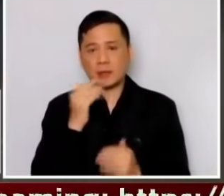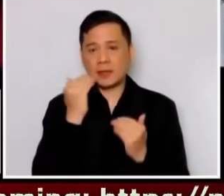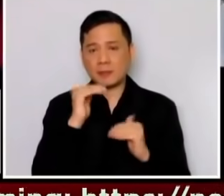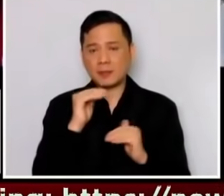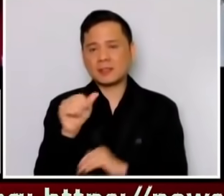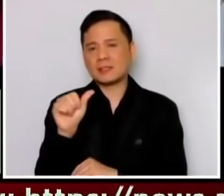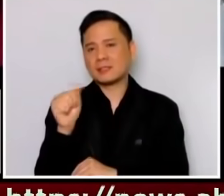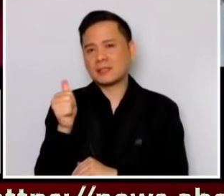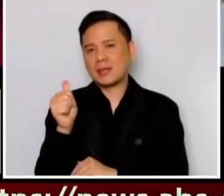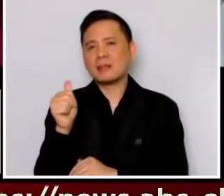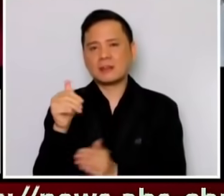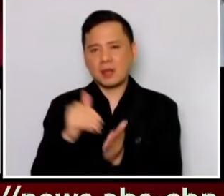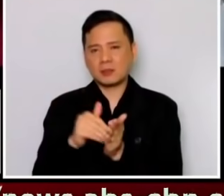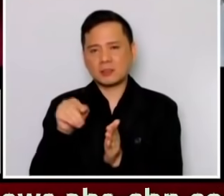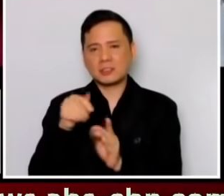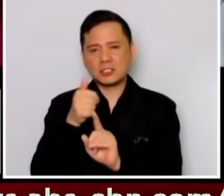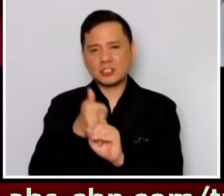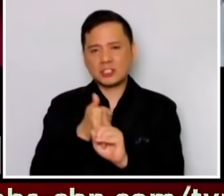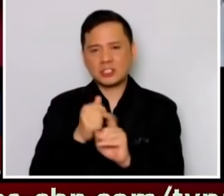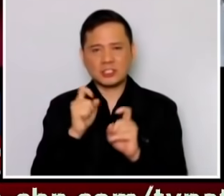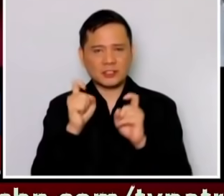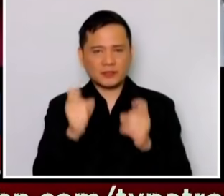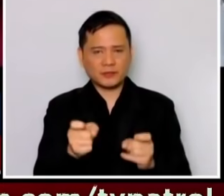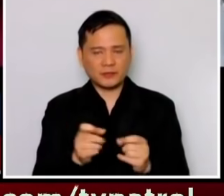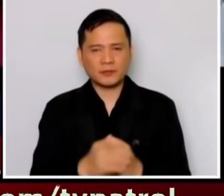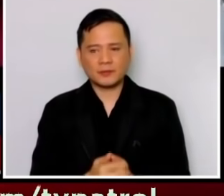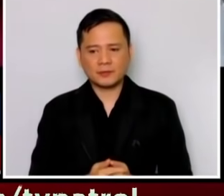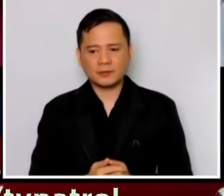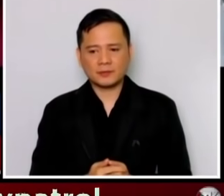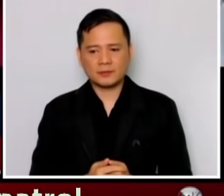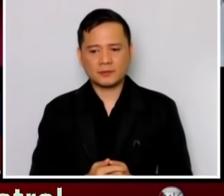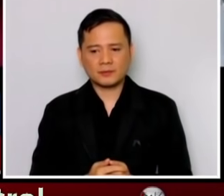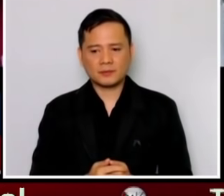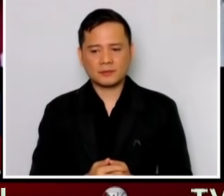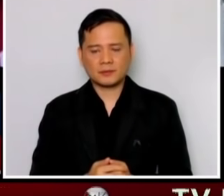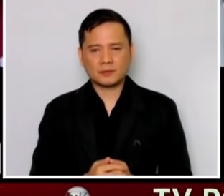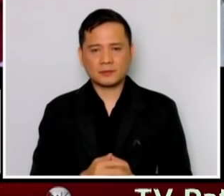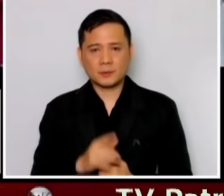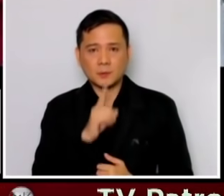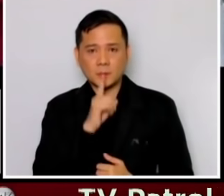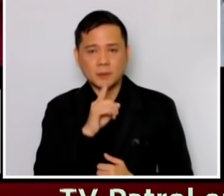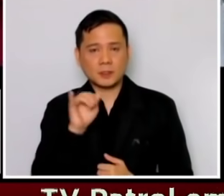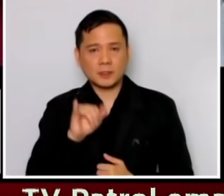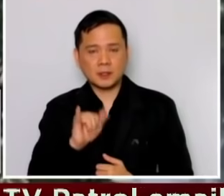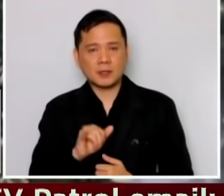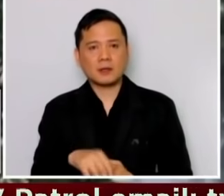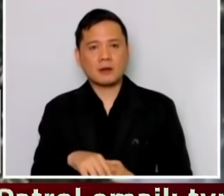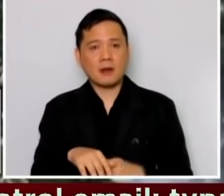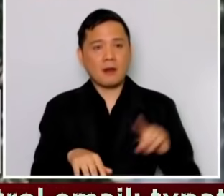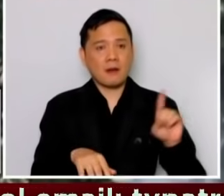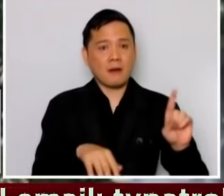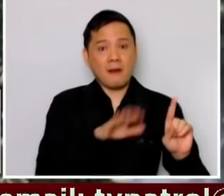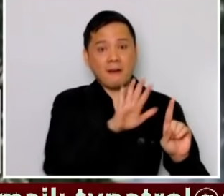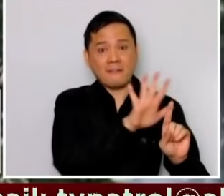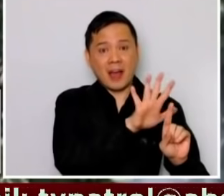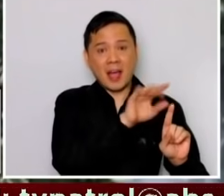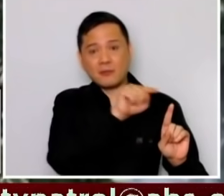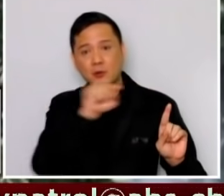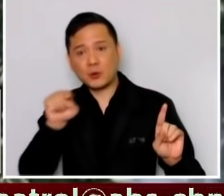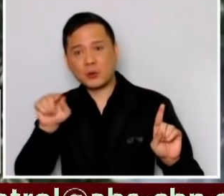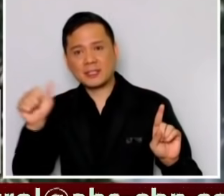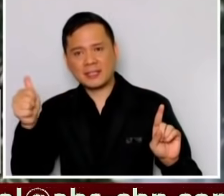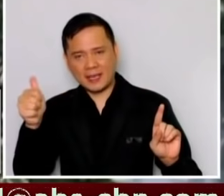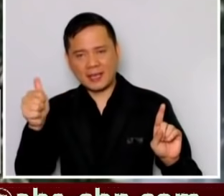gift. Kung pension mo 50,000, oh, 10,000 ha? 10 ka lang. Yung mga hindi makakatanggap,